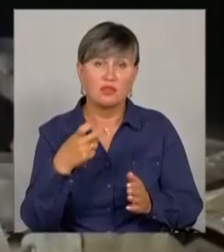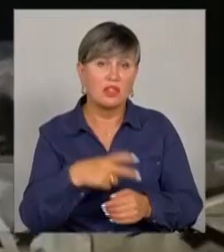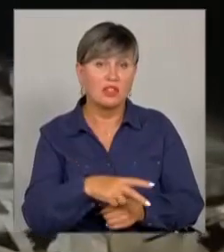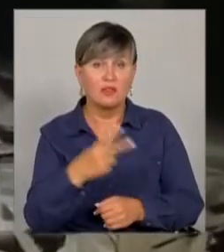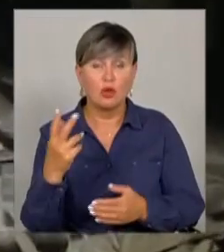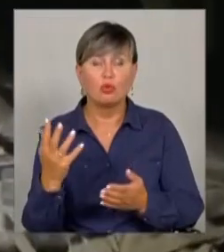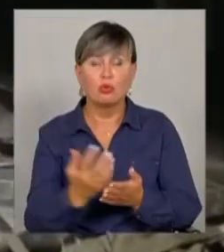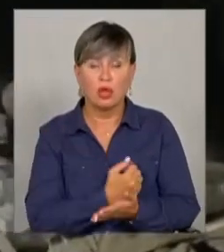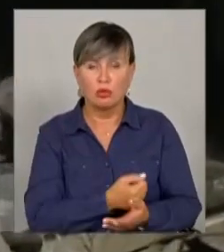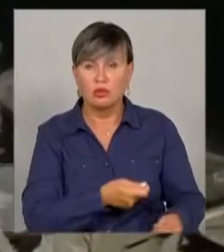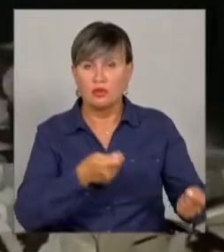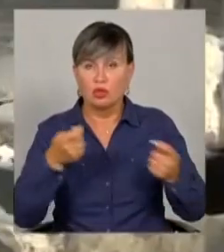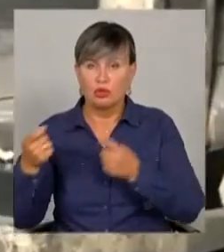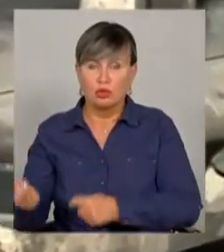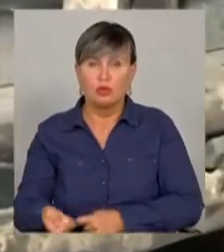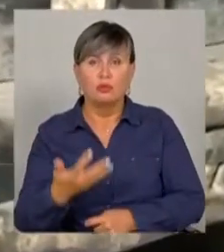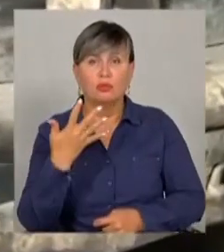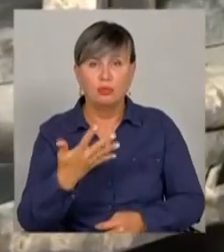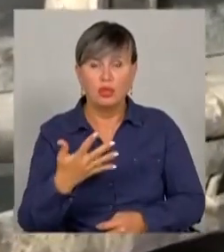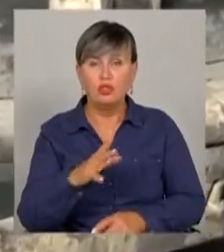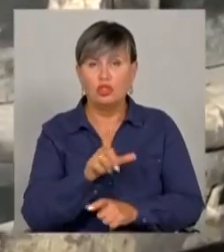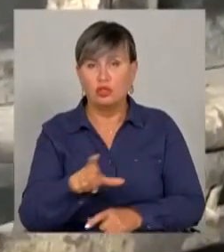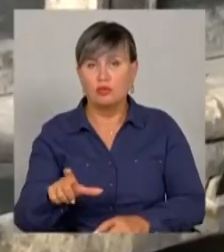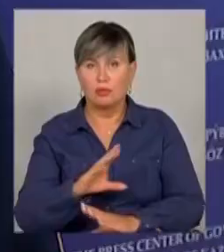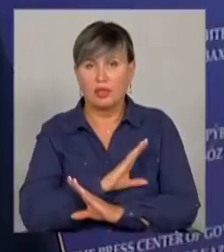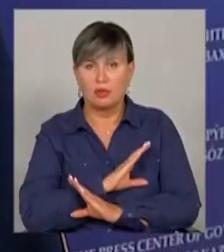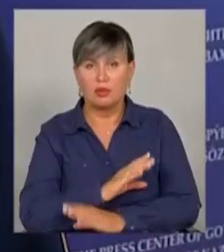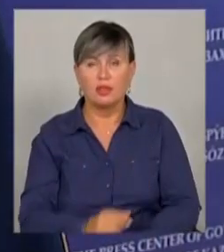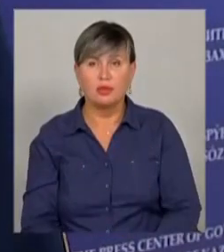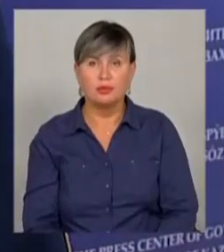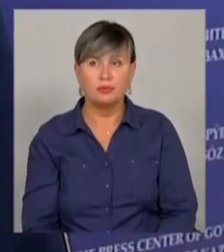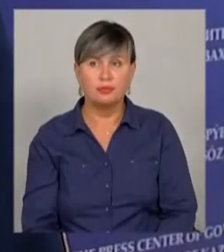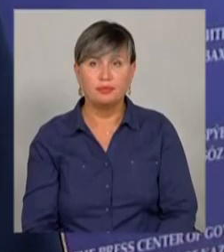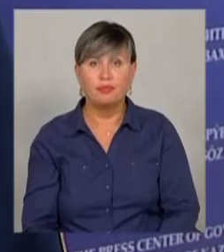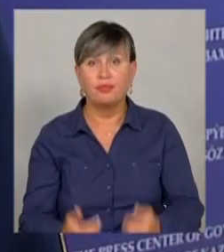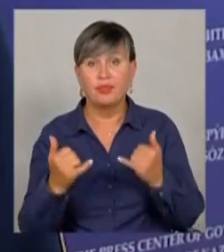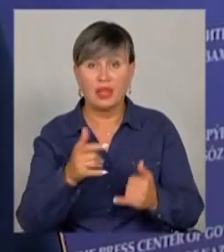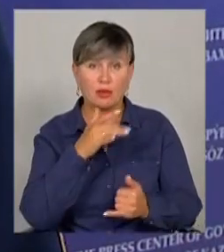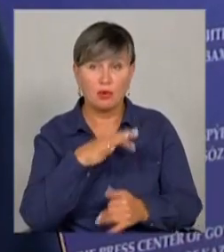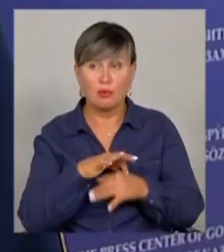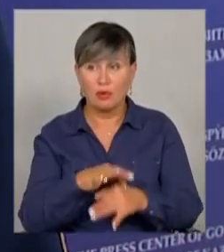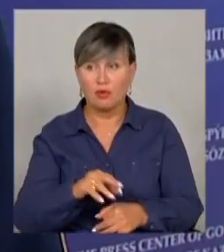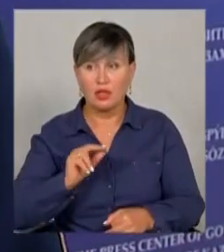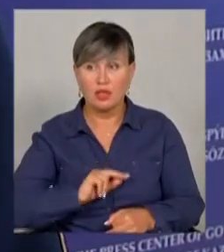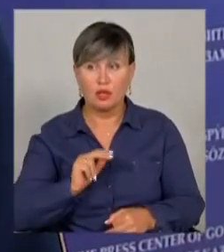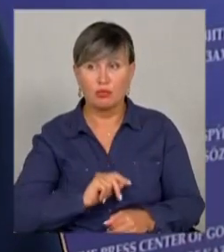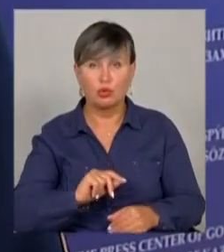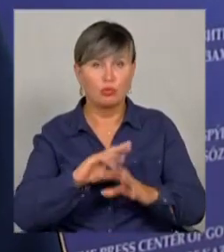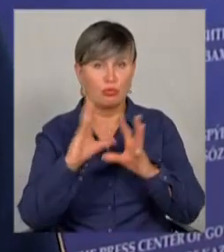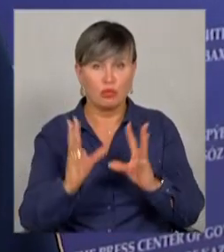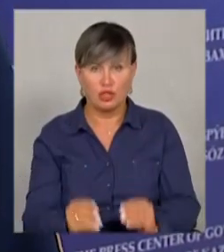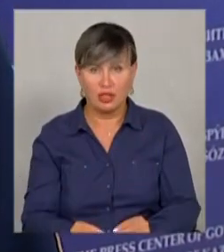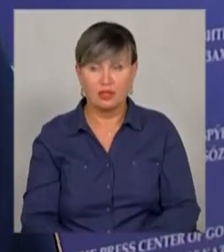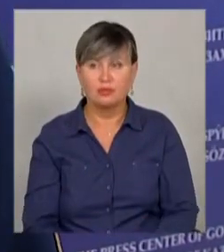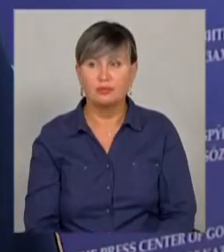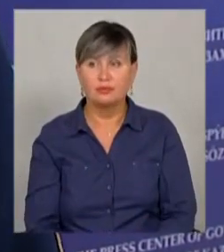них удалось эвакуировать. 5 горняков погибли. В данный момент проводится работа по тушению пожара.